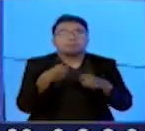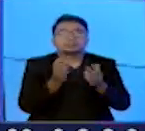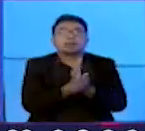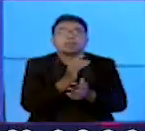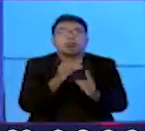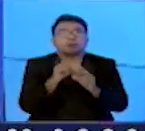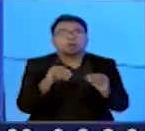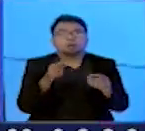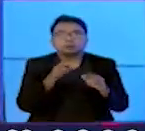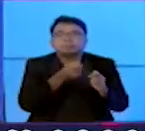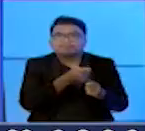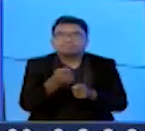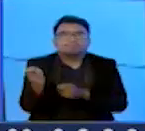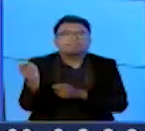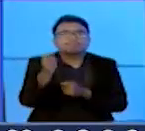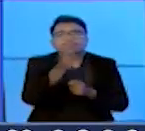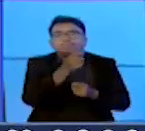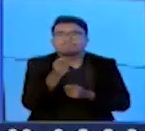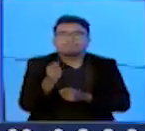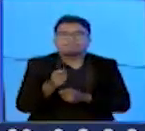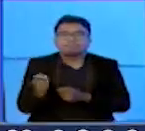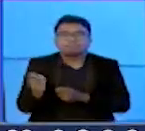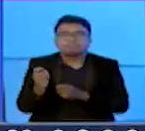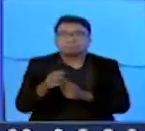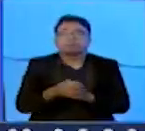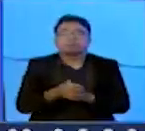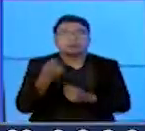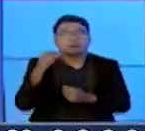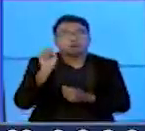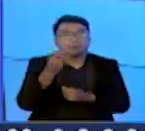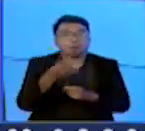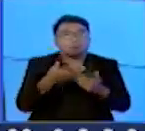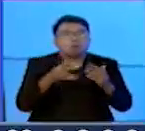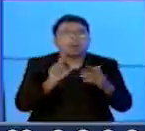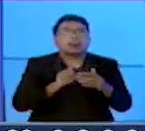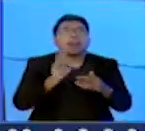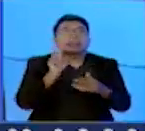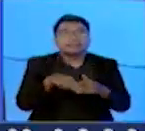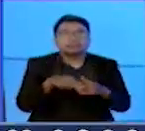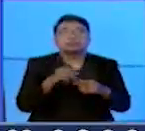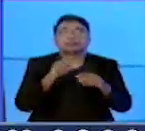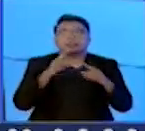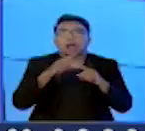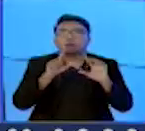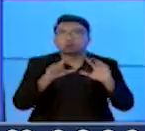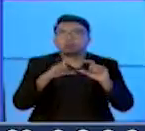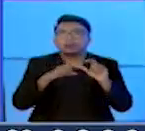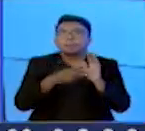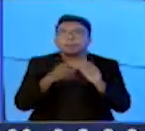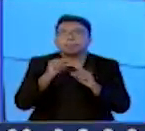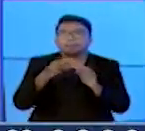kesempatan petugas untuk melakukan sterilisasi dengan penyemprotan disinfektan kantor kebo info akan dibuka kembali pada